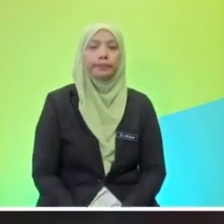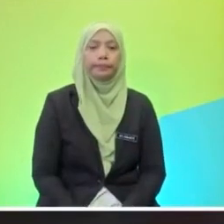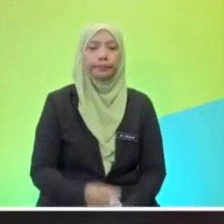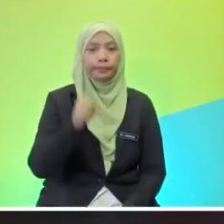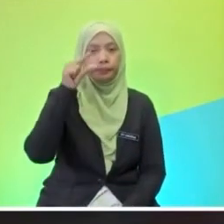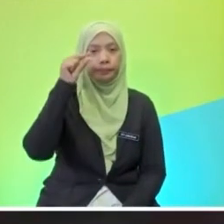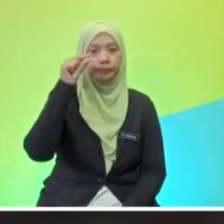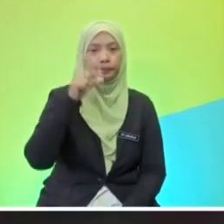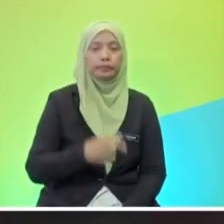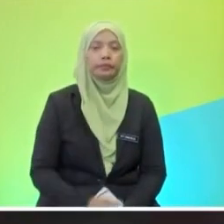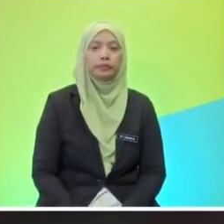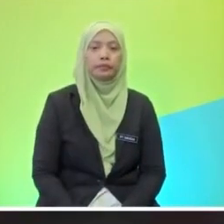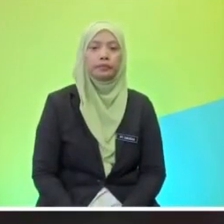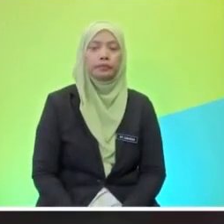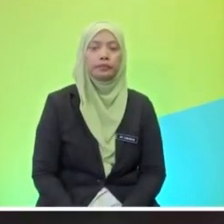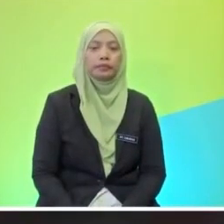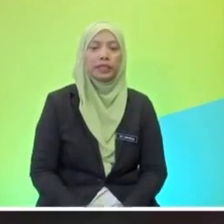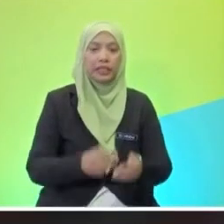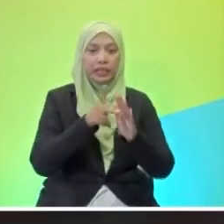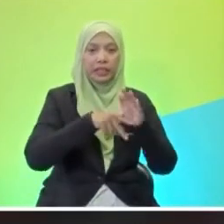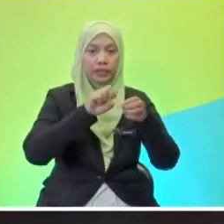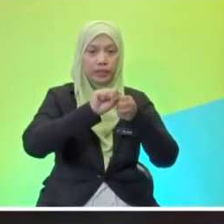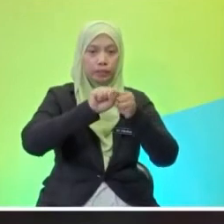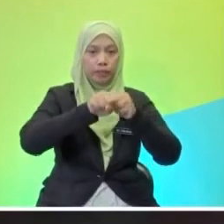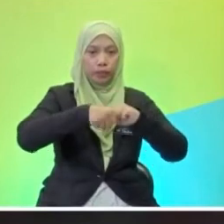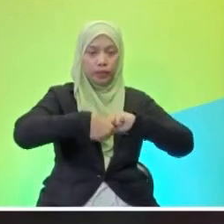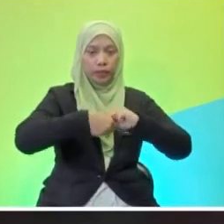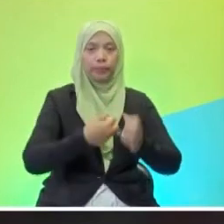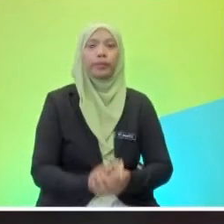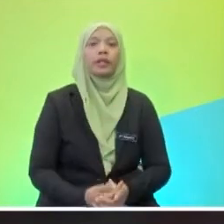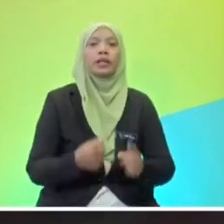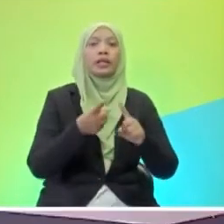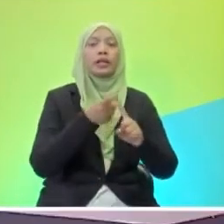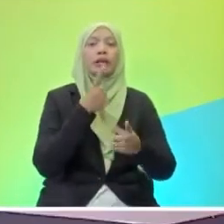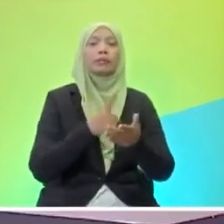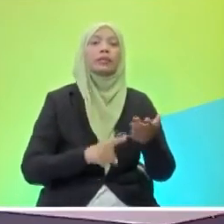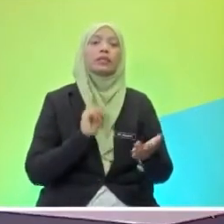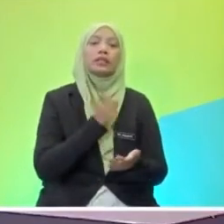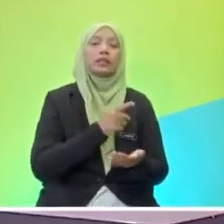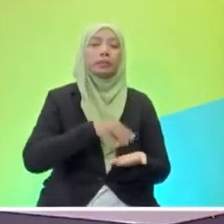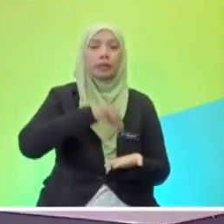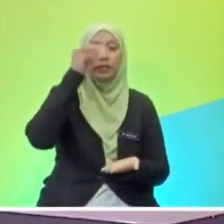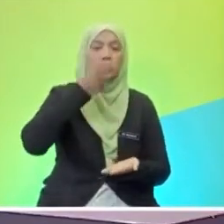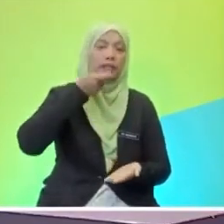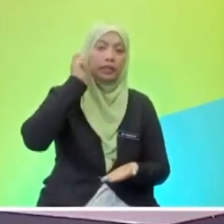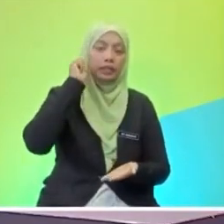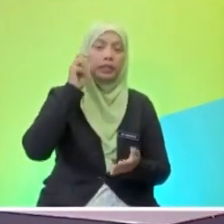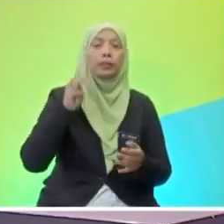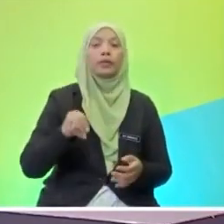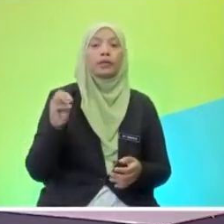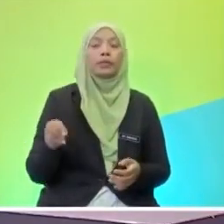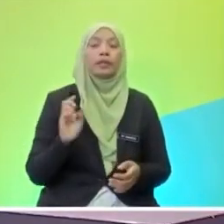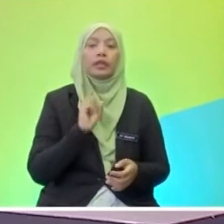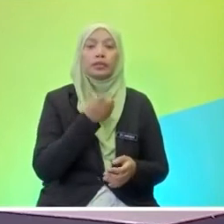sedikit rumusan ringkas Oke daripada apa yang kita pelajari tadi oke mudah-muri